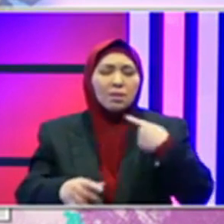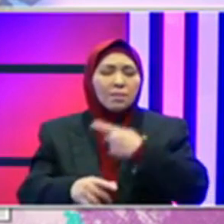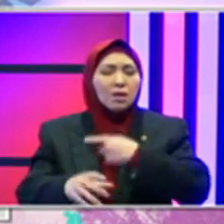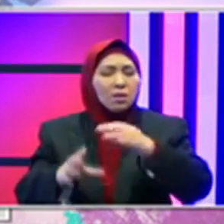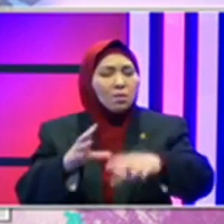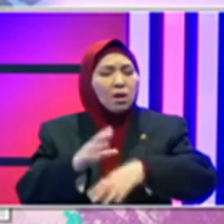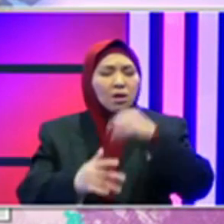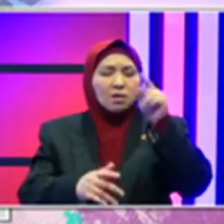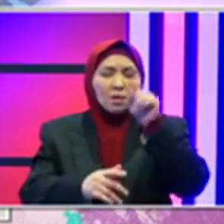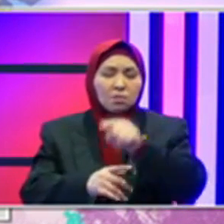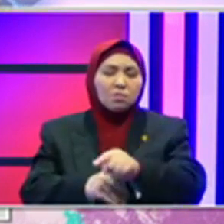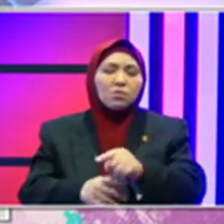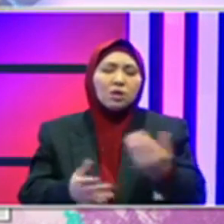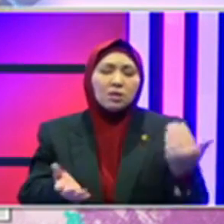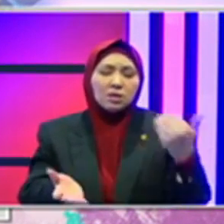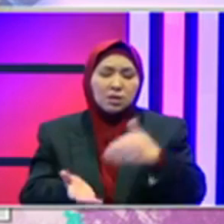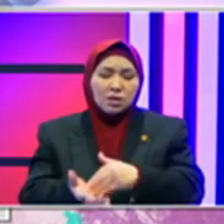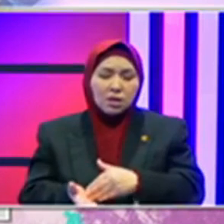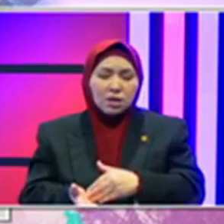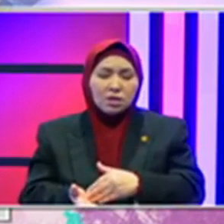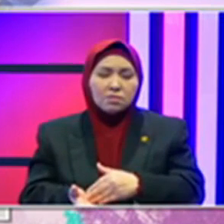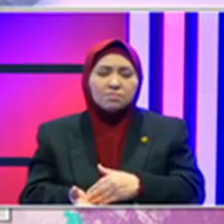نخرجكم